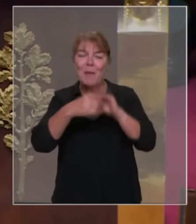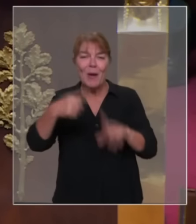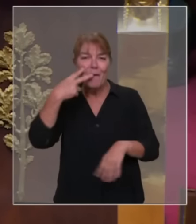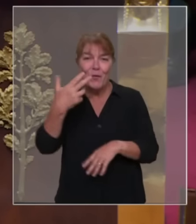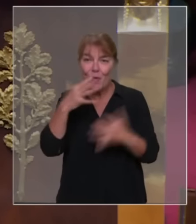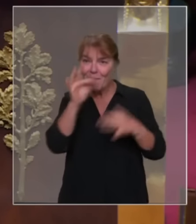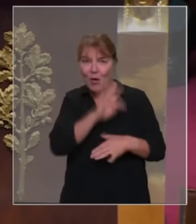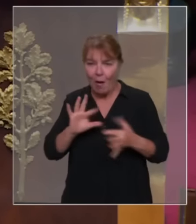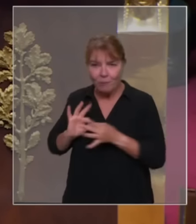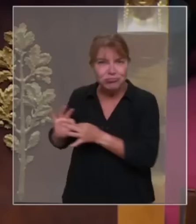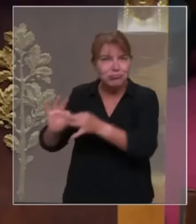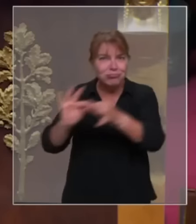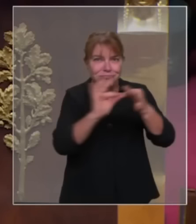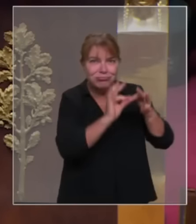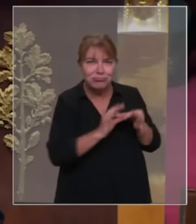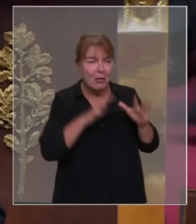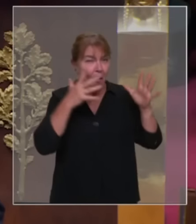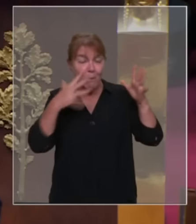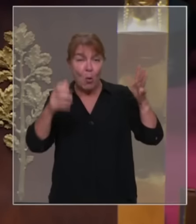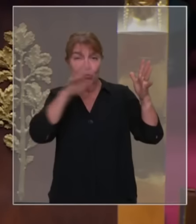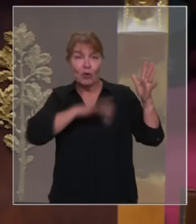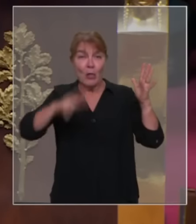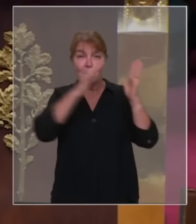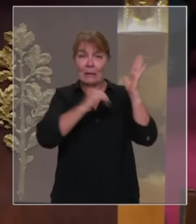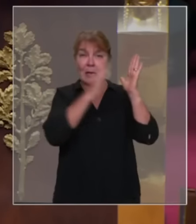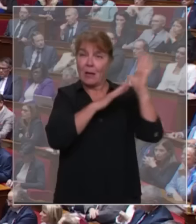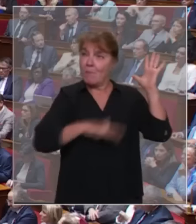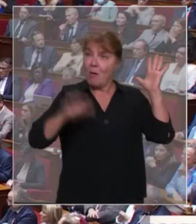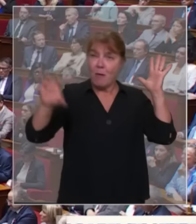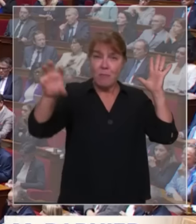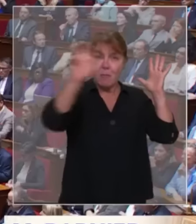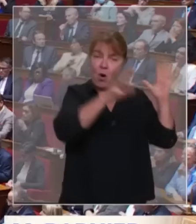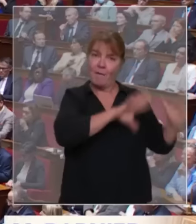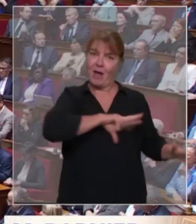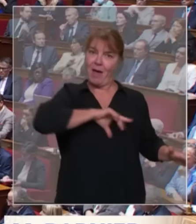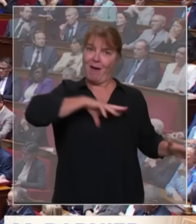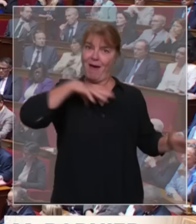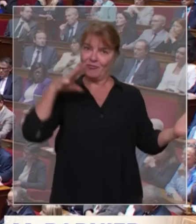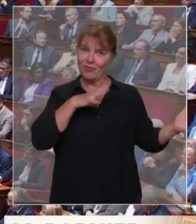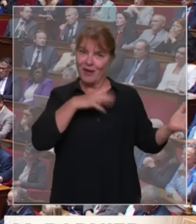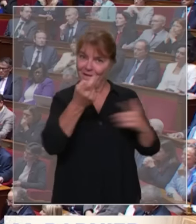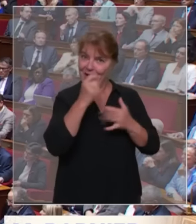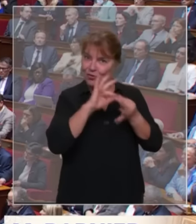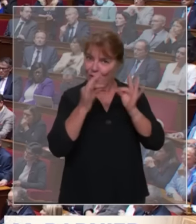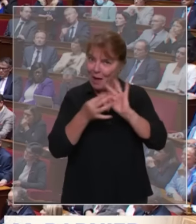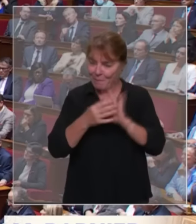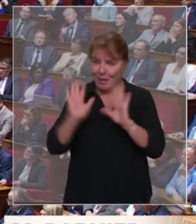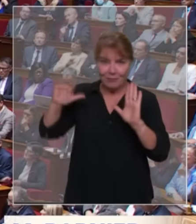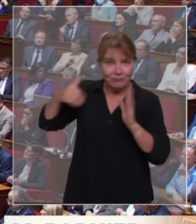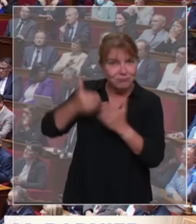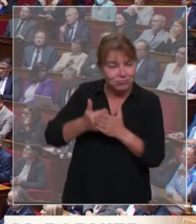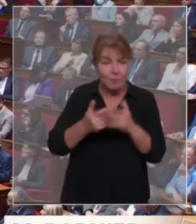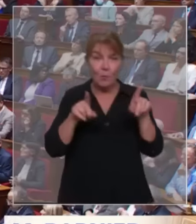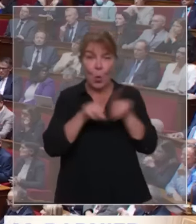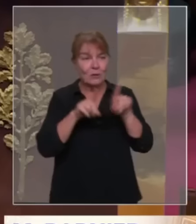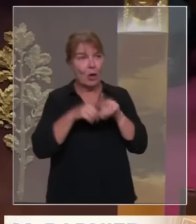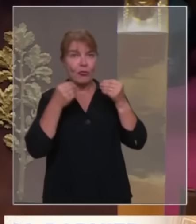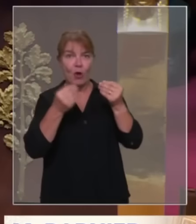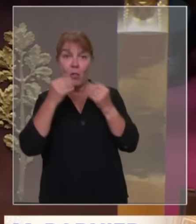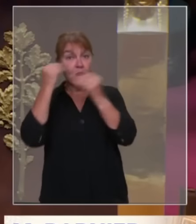paralympiques, pour chanter un peu partout la Marseillaise avec fierté, et pour, au bout du compte, étonner